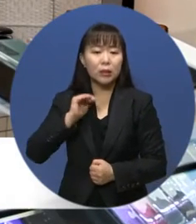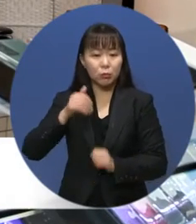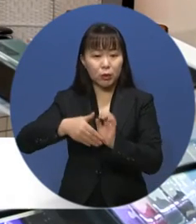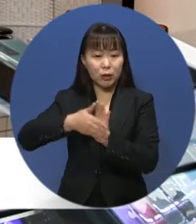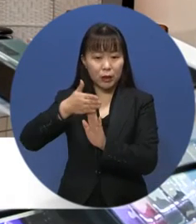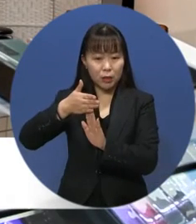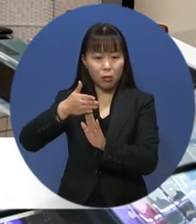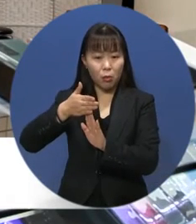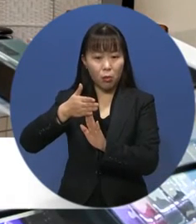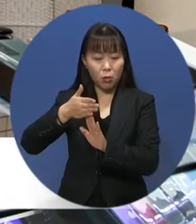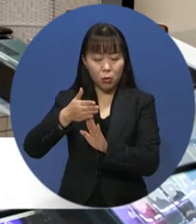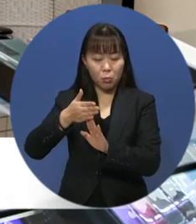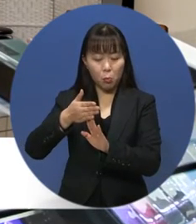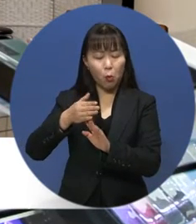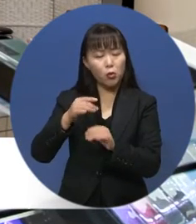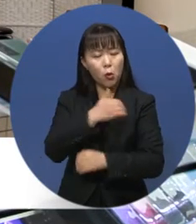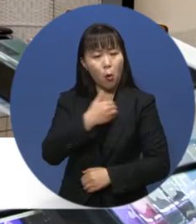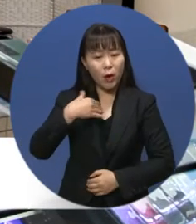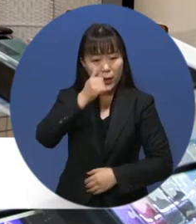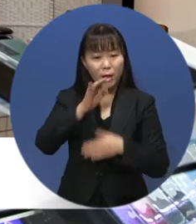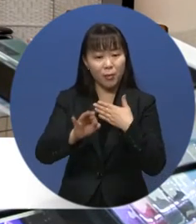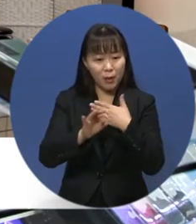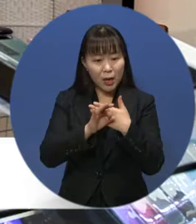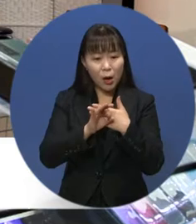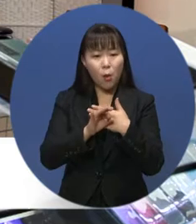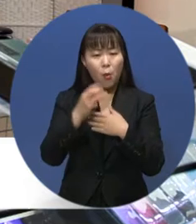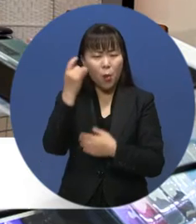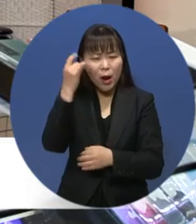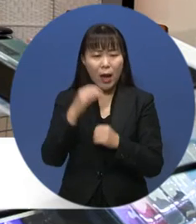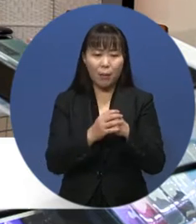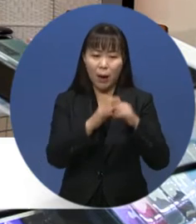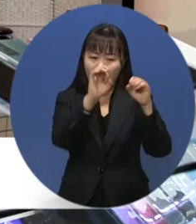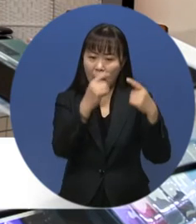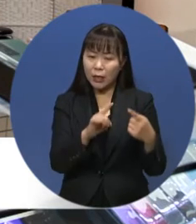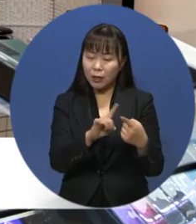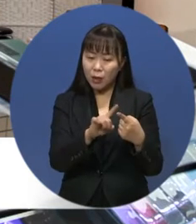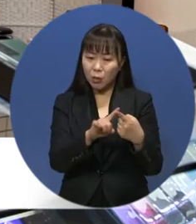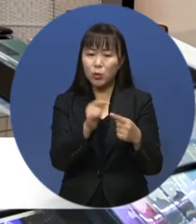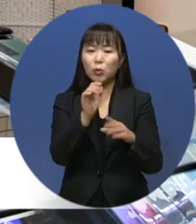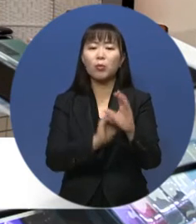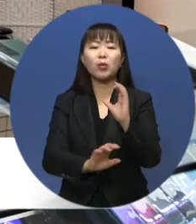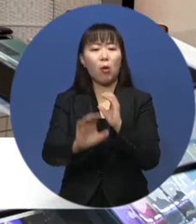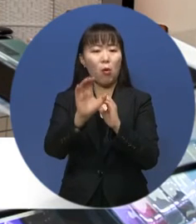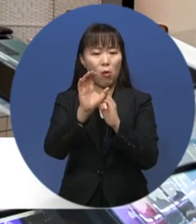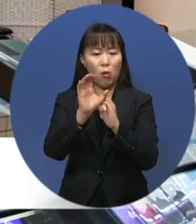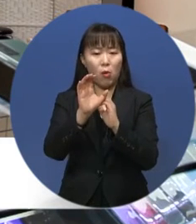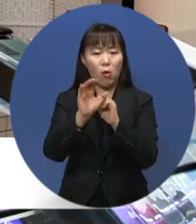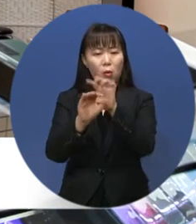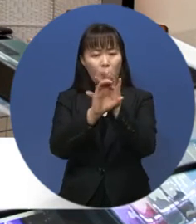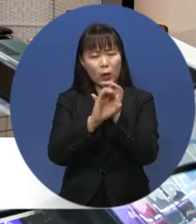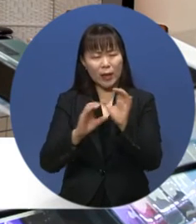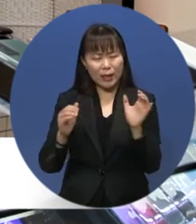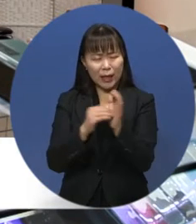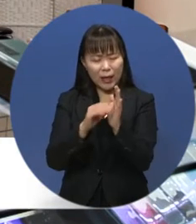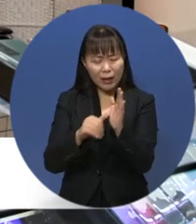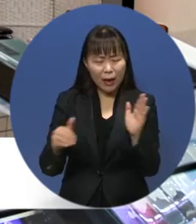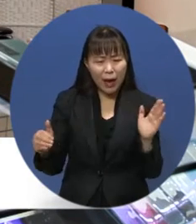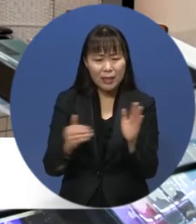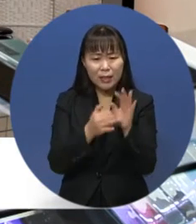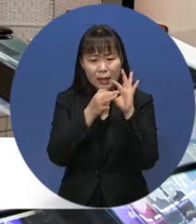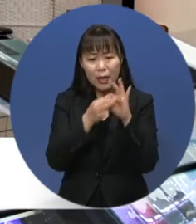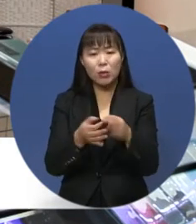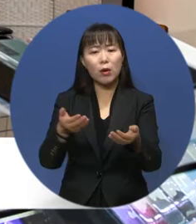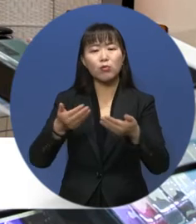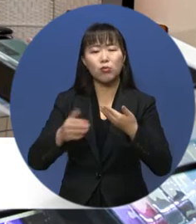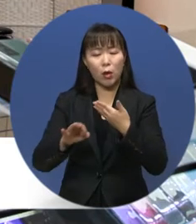의정부시에서 좀 여력이 되신다면 그 기존의 할인율을 좀 코로나 끝날 때까지만이라도